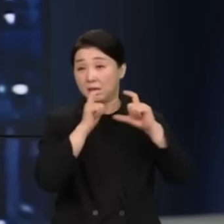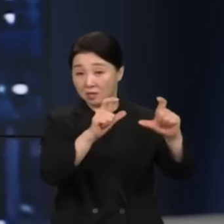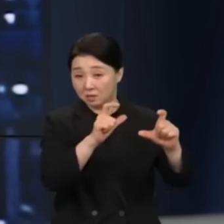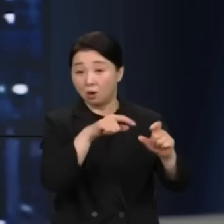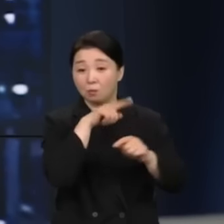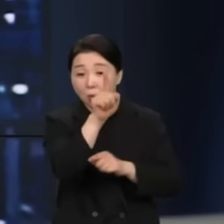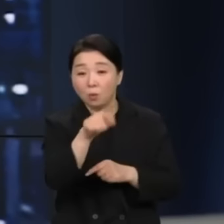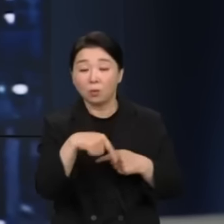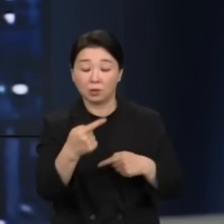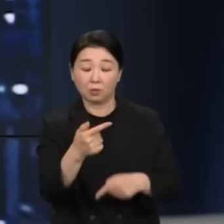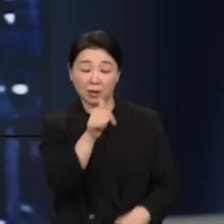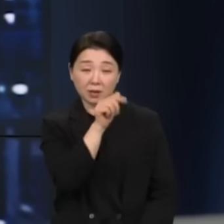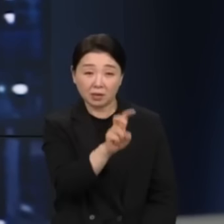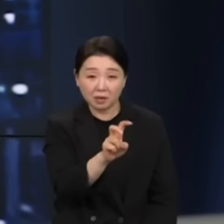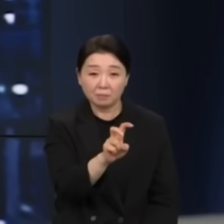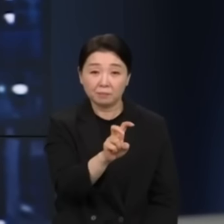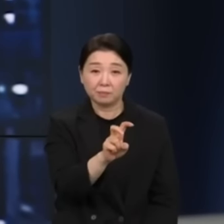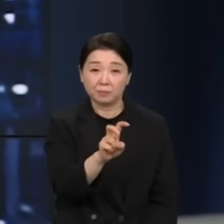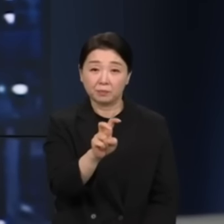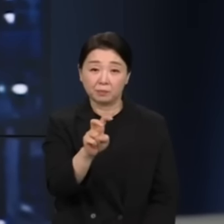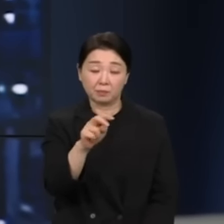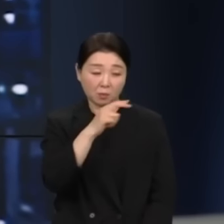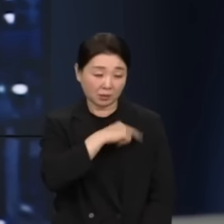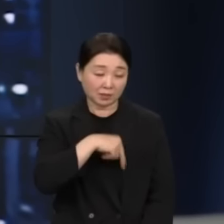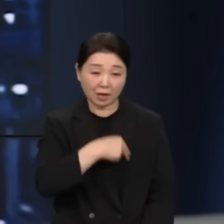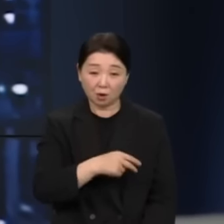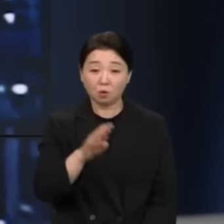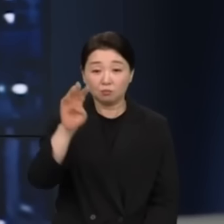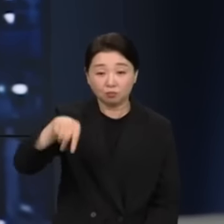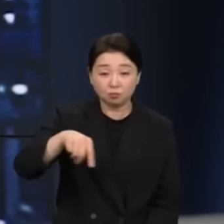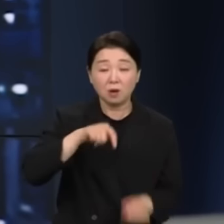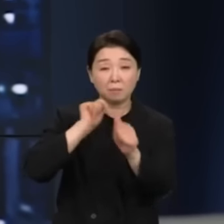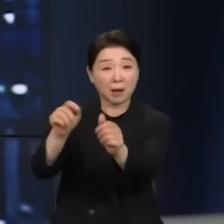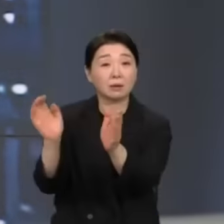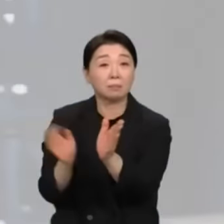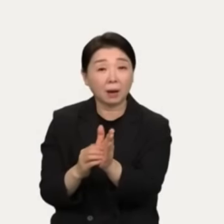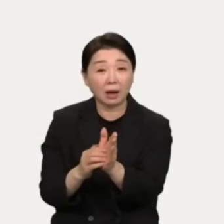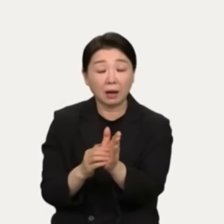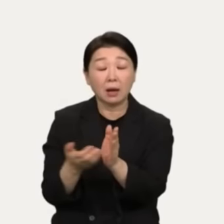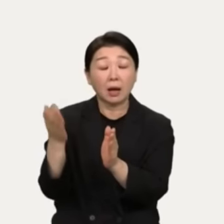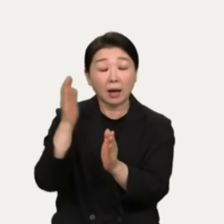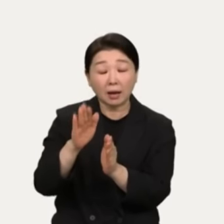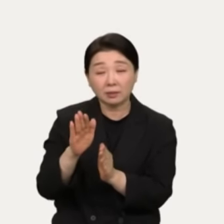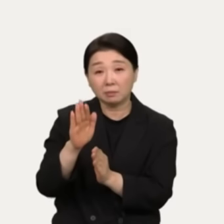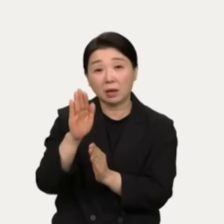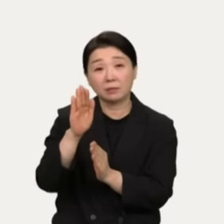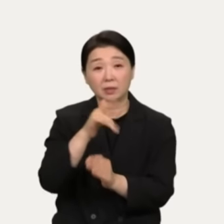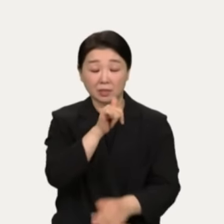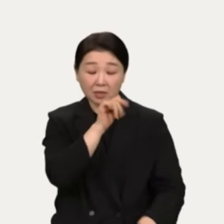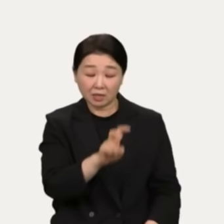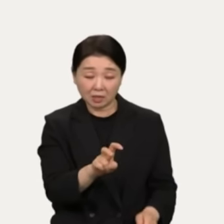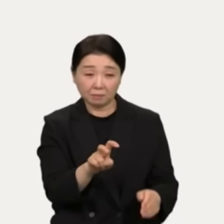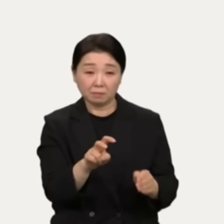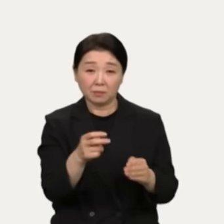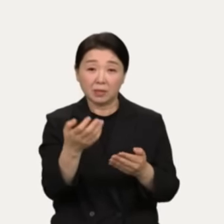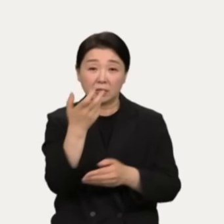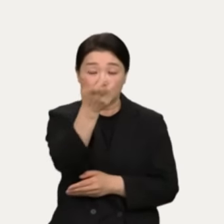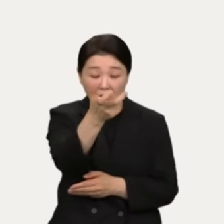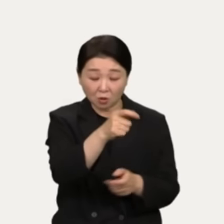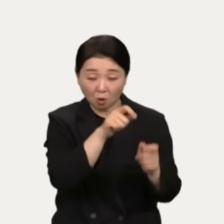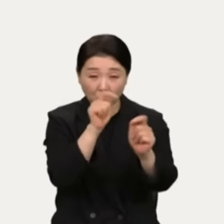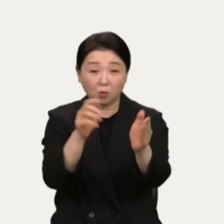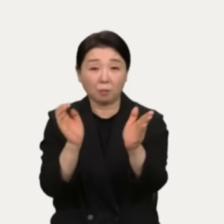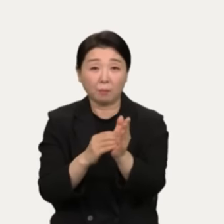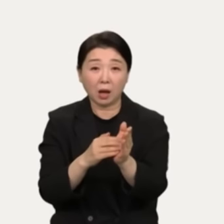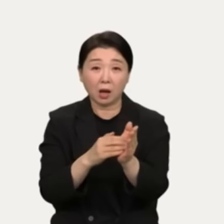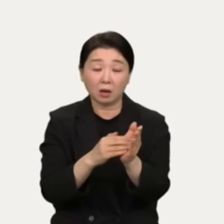사단장은 이제 사령부로 파견 명령이 내려지게 됩니다. 그런데 이 전 장관이 이첩 보류를 지시하면서 파견 명령이 취소가 되고 갑자기